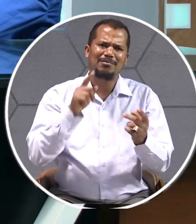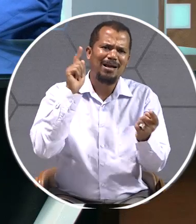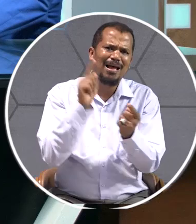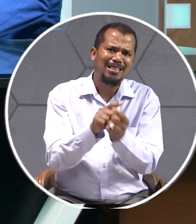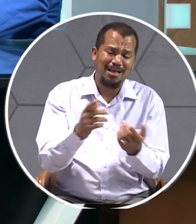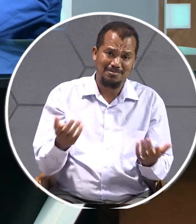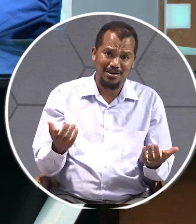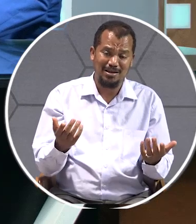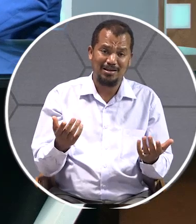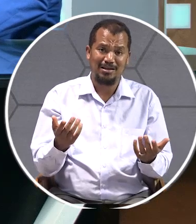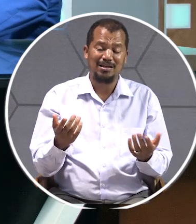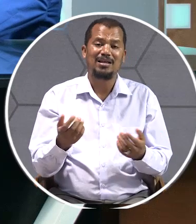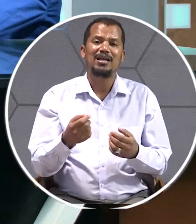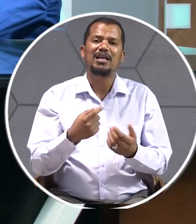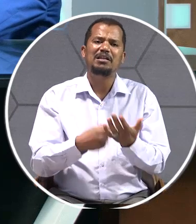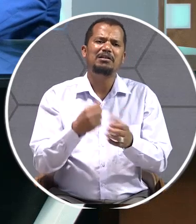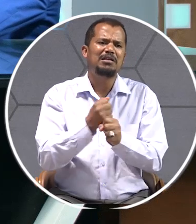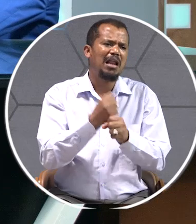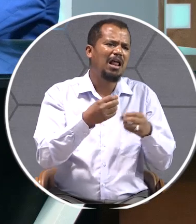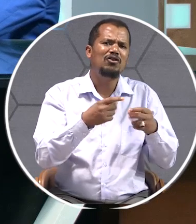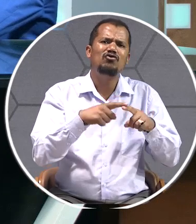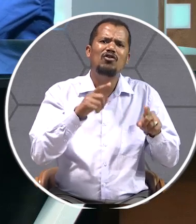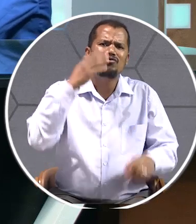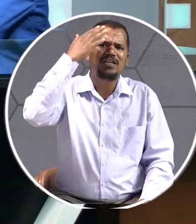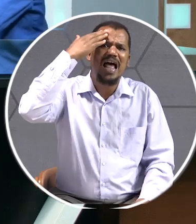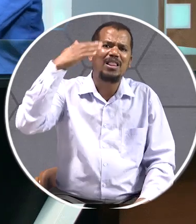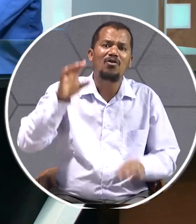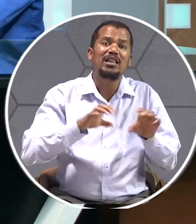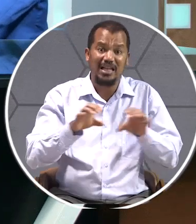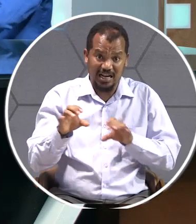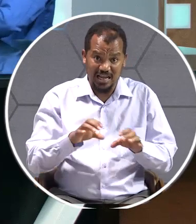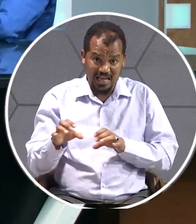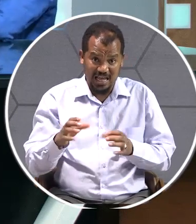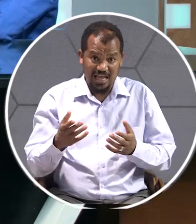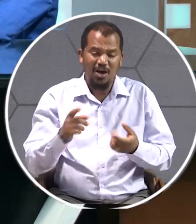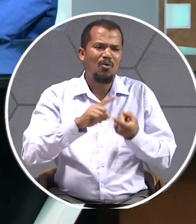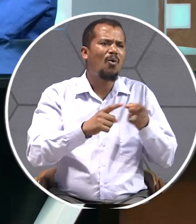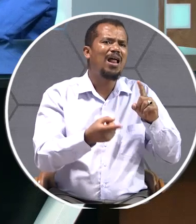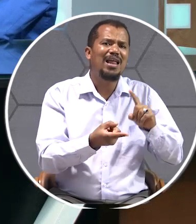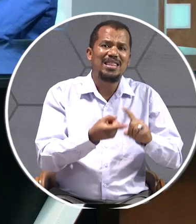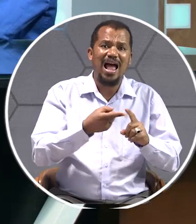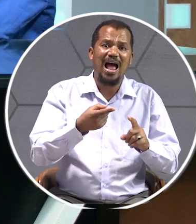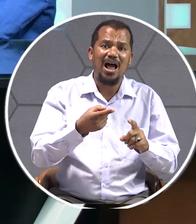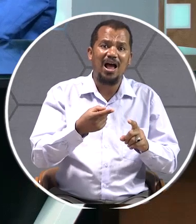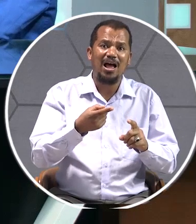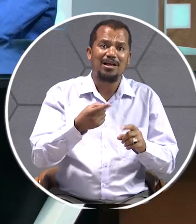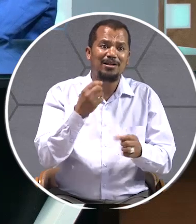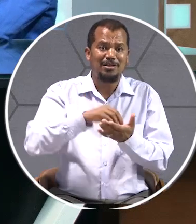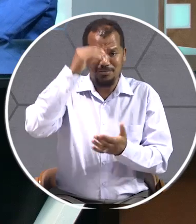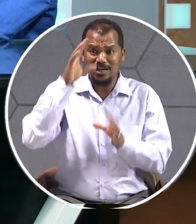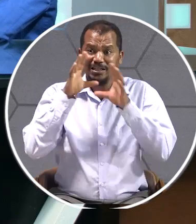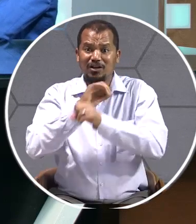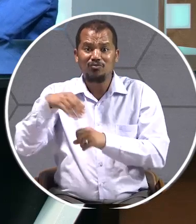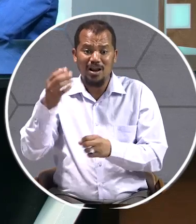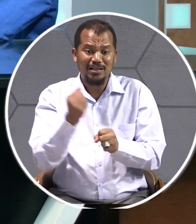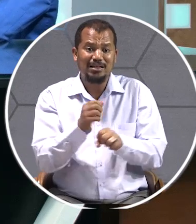ካልሆነ ማህበረሰቡ ላይ ይሄን ልዩነት እንዳታውቀው ነው ካደግ ጓደኞቹ ጋር ይሄን ልዩነትን ሳታውቅ ተመረከ ጨረስክ በኋላ ስራ